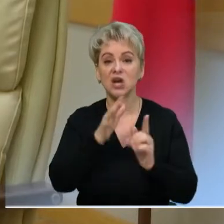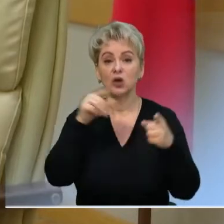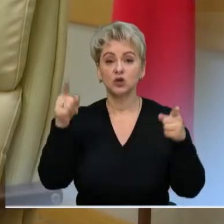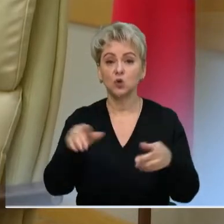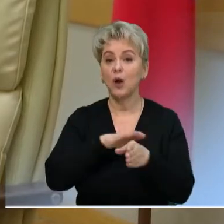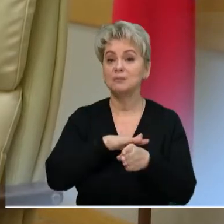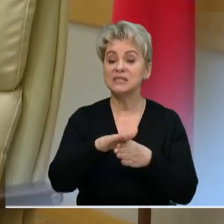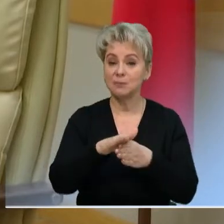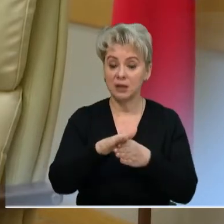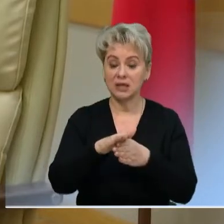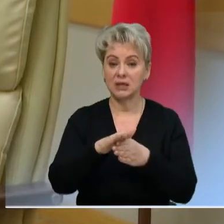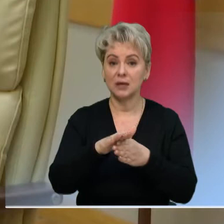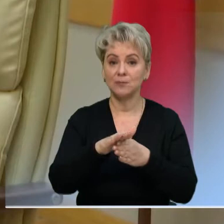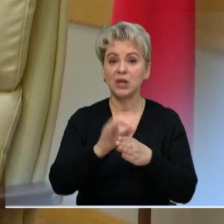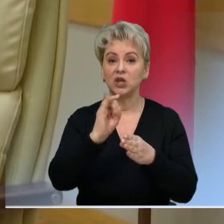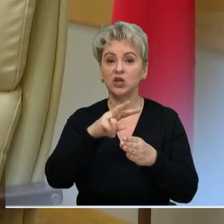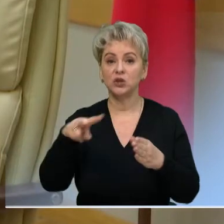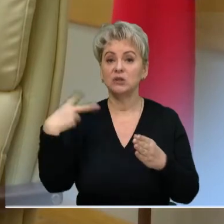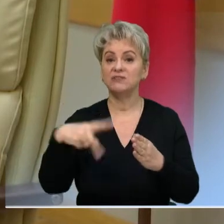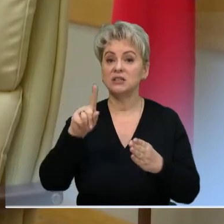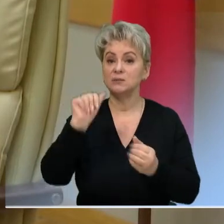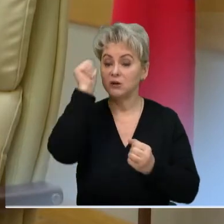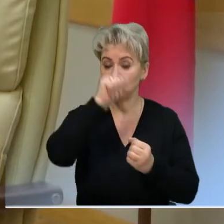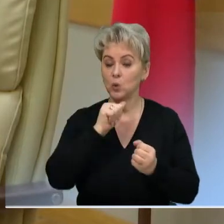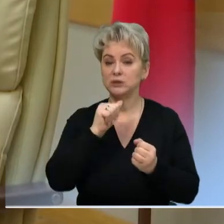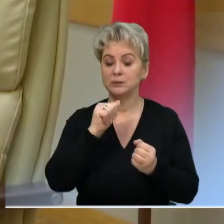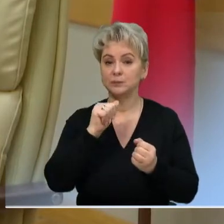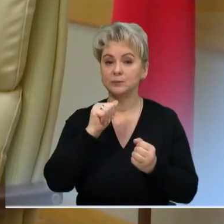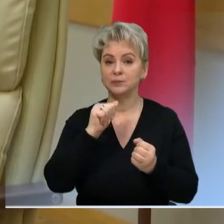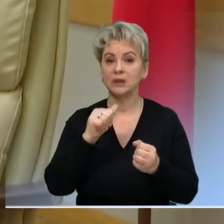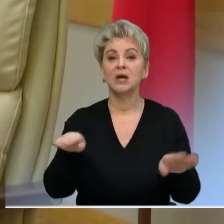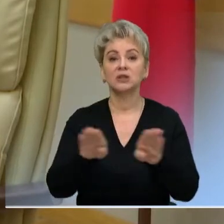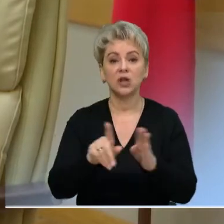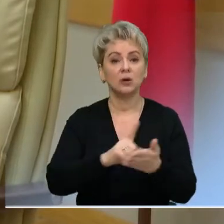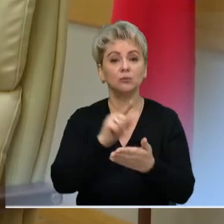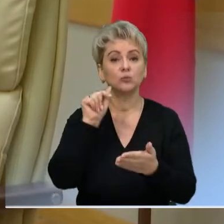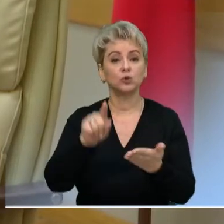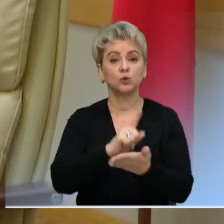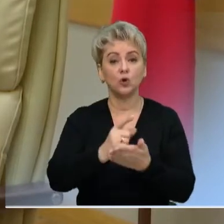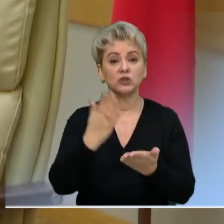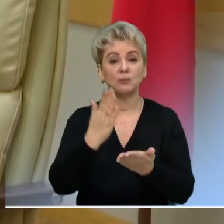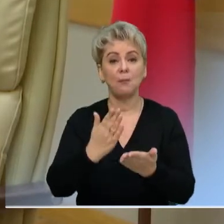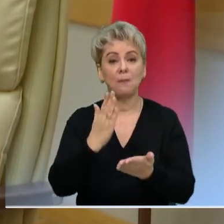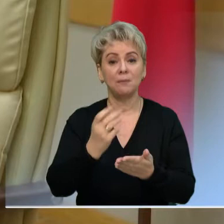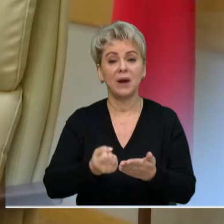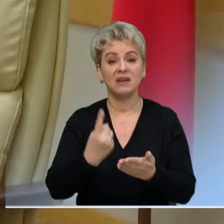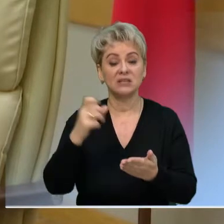сроком исполнения июль 2021 года там должен появиться светофорный